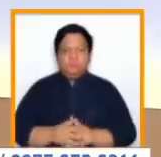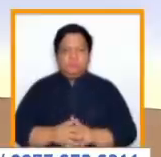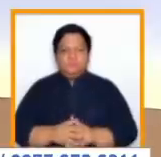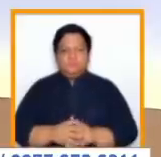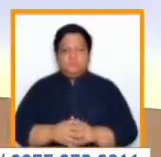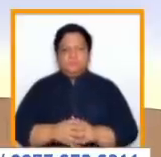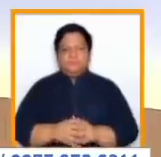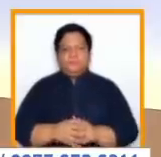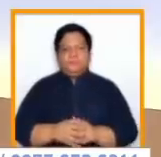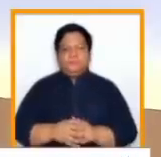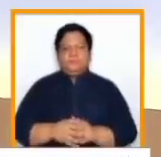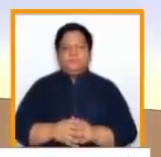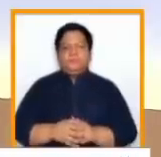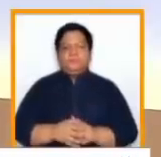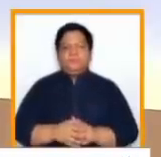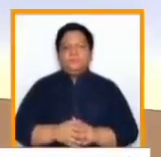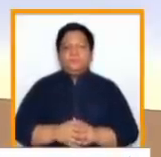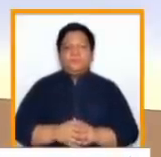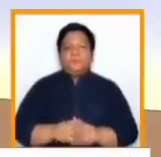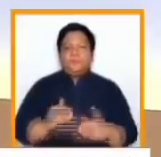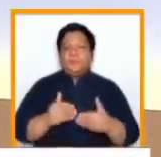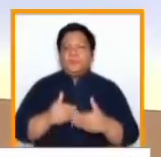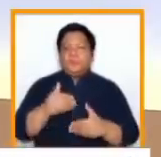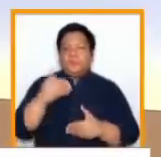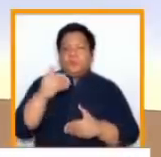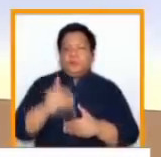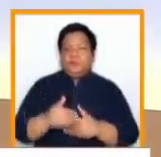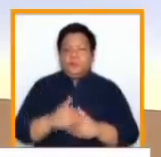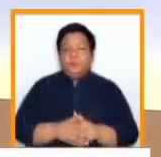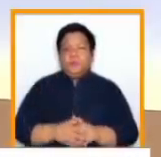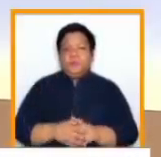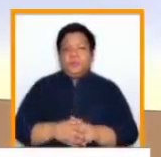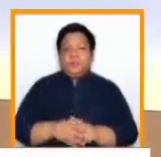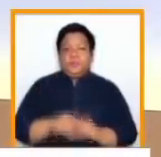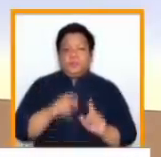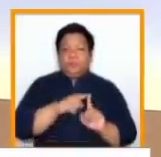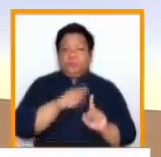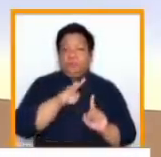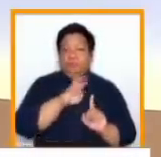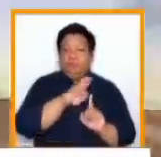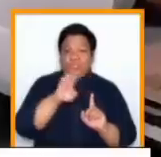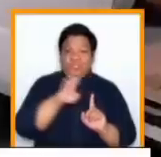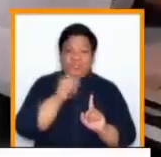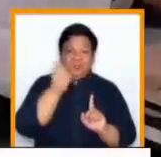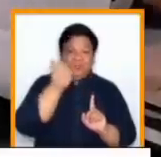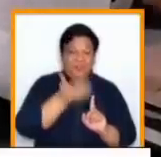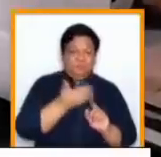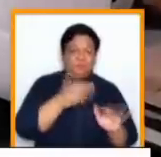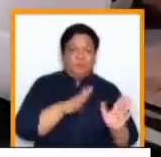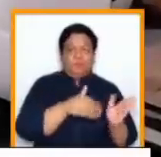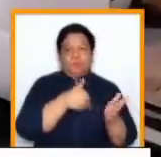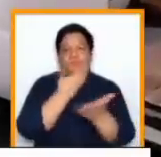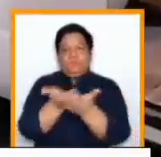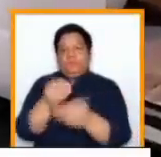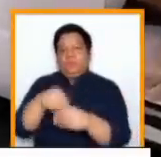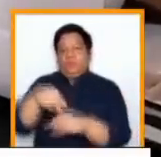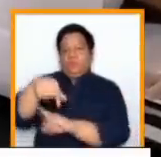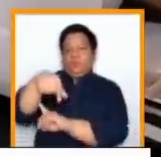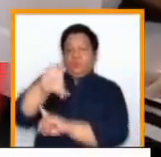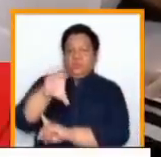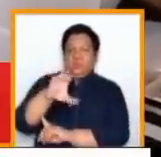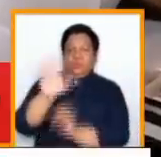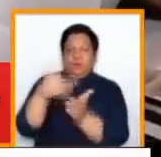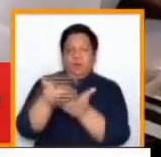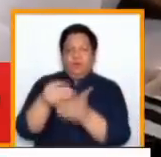angle. Dumating na po sa Quezon City ang labi ng artist na si Bree Johnson. Mag-aalauna ng madaling araw kanina nang dumating sa St. Peter's Chapel